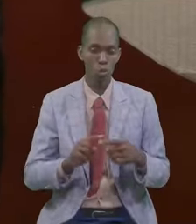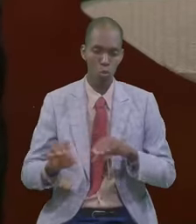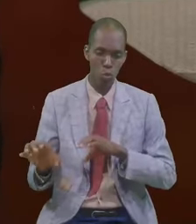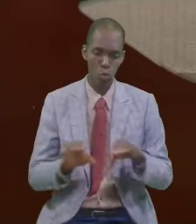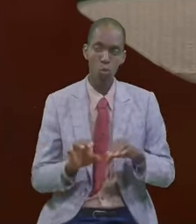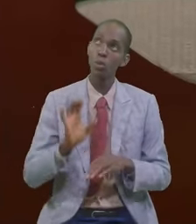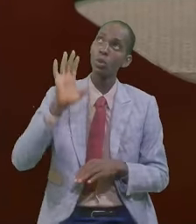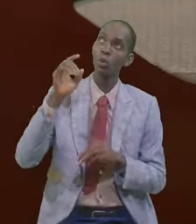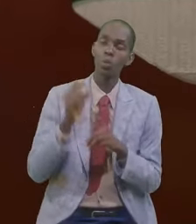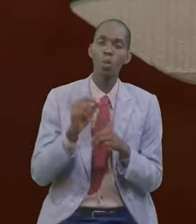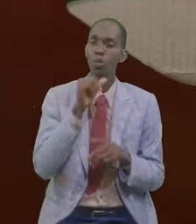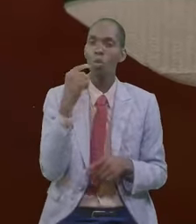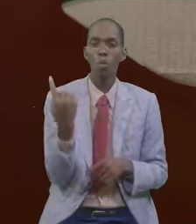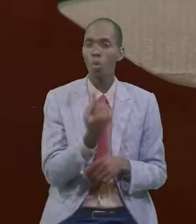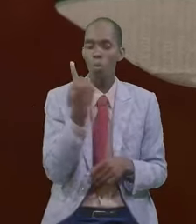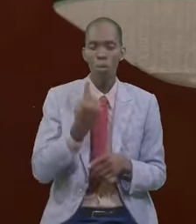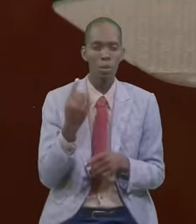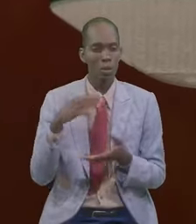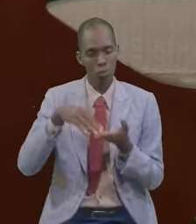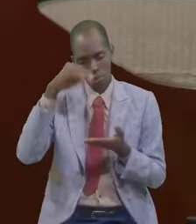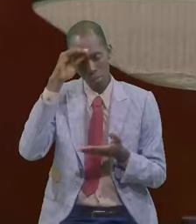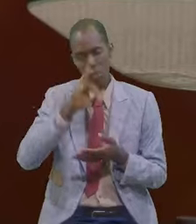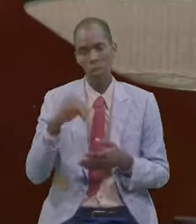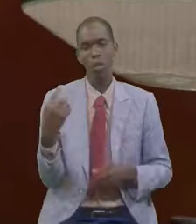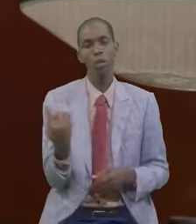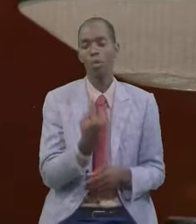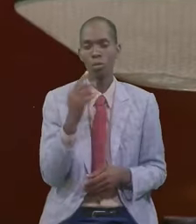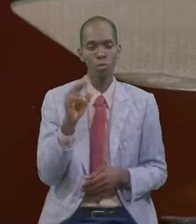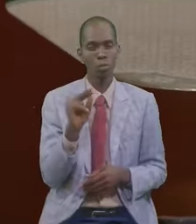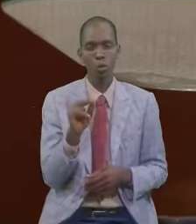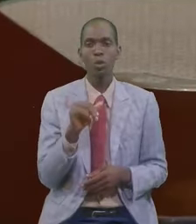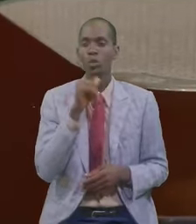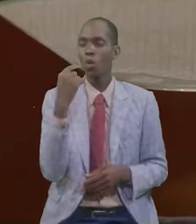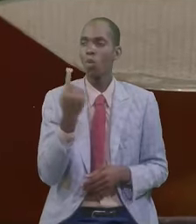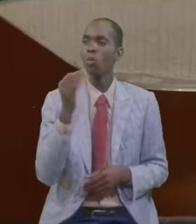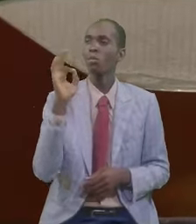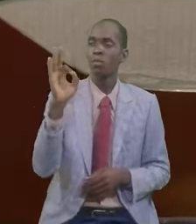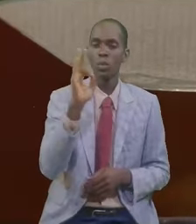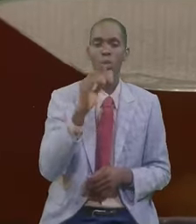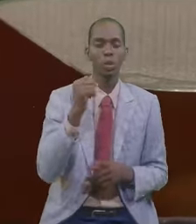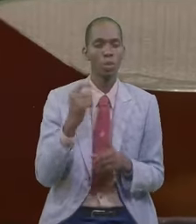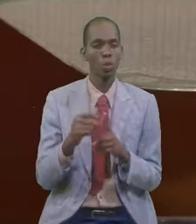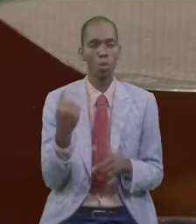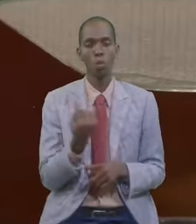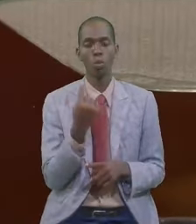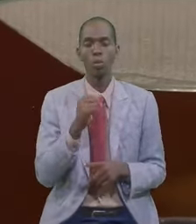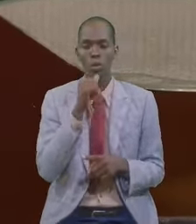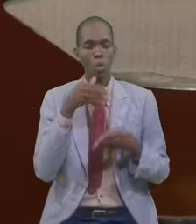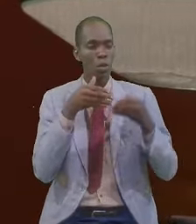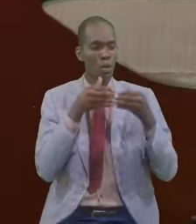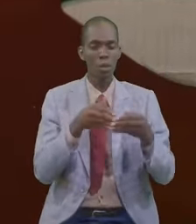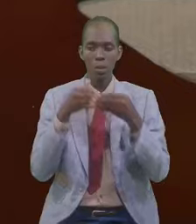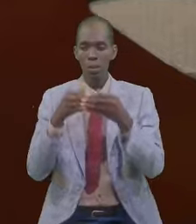de la parole et non seulement des auditeurs, et non seulement des apprenants de la parole, non seulement des prédicateurs, non seulement des